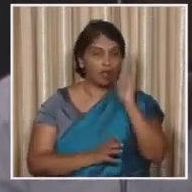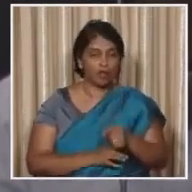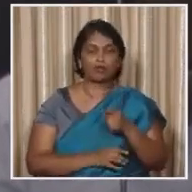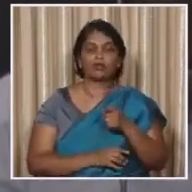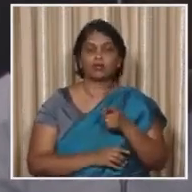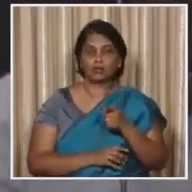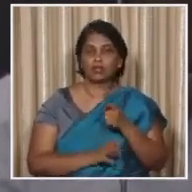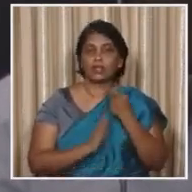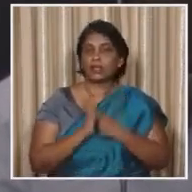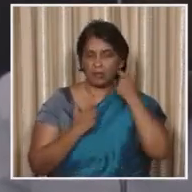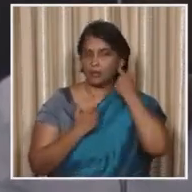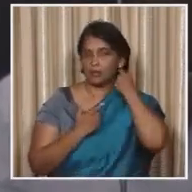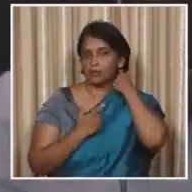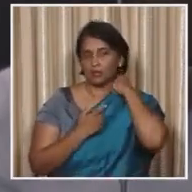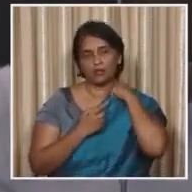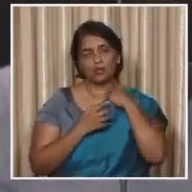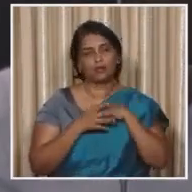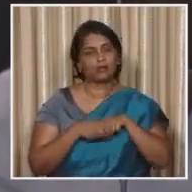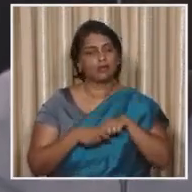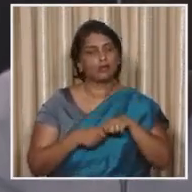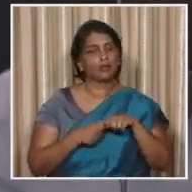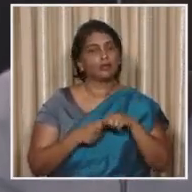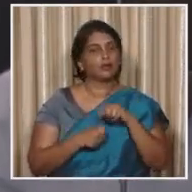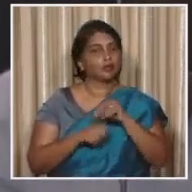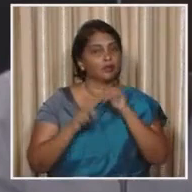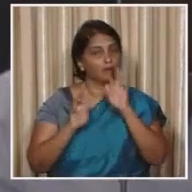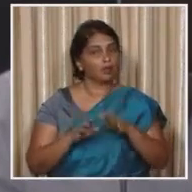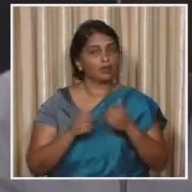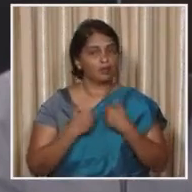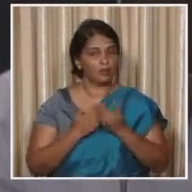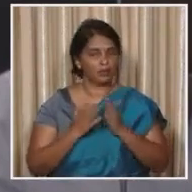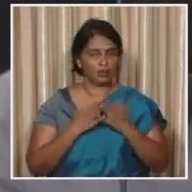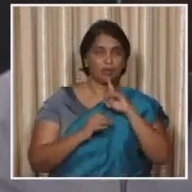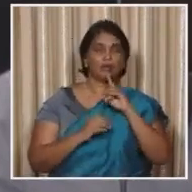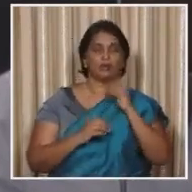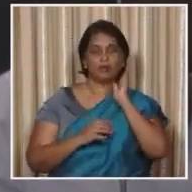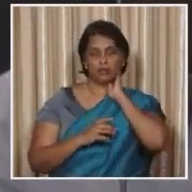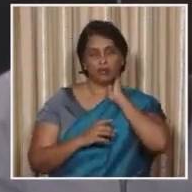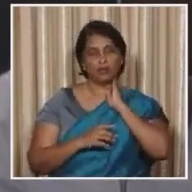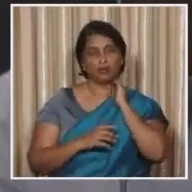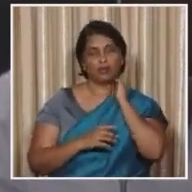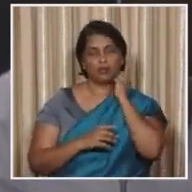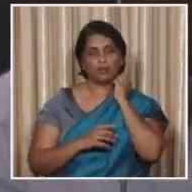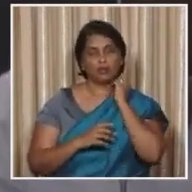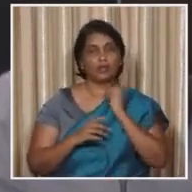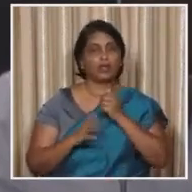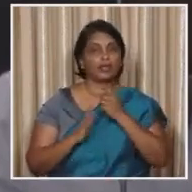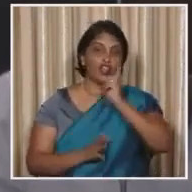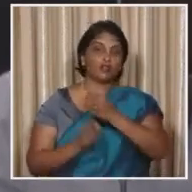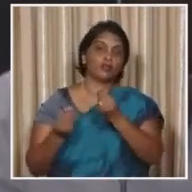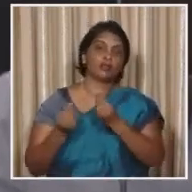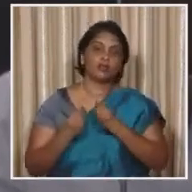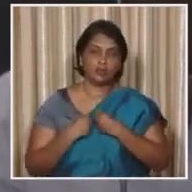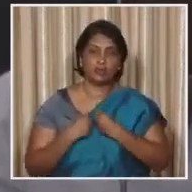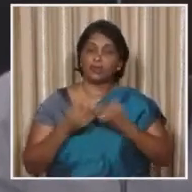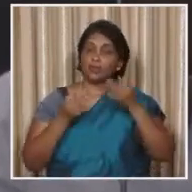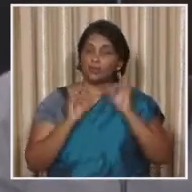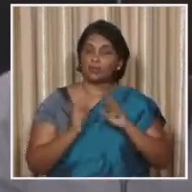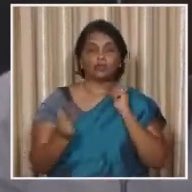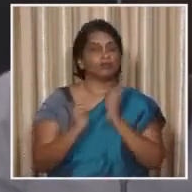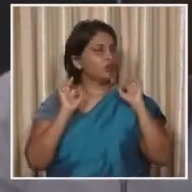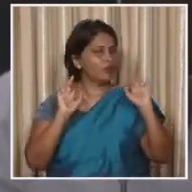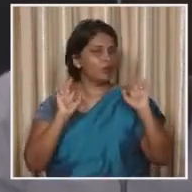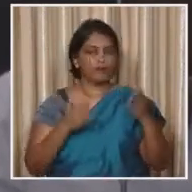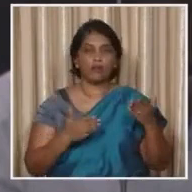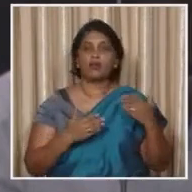අනුමැතිය නීතියට පටහැනි කියලා. දැන් මෙතනත් කතානායකතුමා තමන්ගේ ගැළවීමට පෙන්වන දේ තමයි නීතිපතිවරයාගේ අනුමැතිය ලැබී ඇත. නිසි පරිදි සංශෝධන සිදු